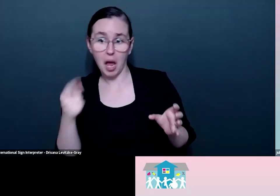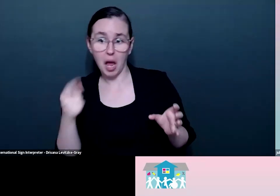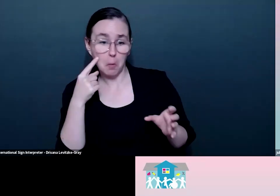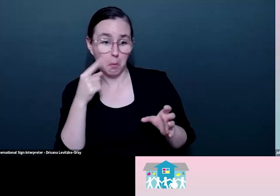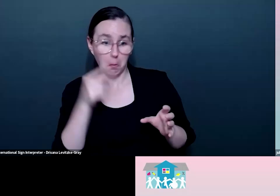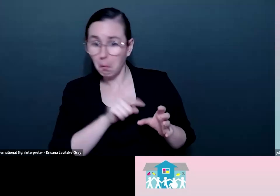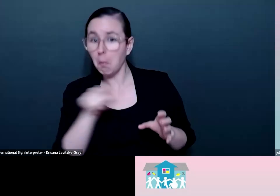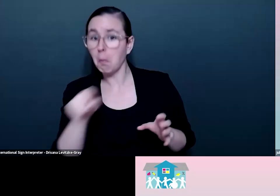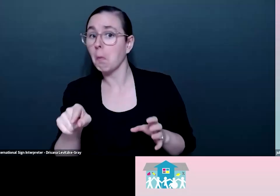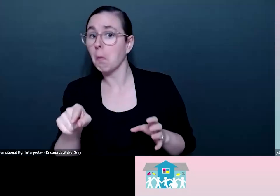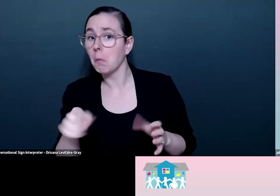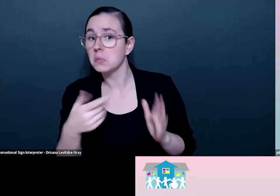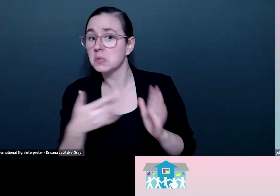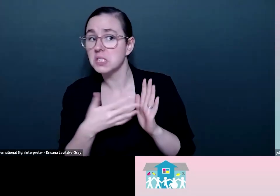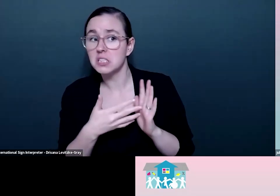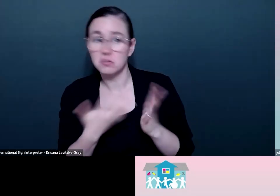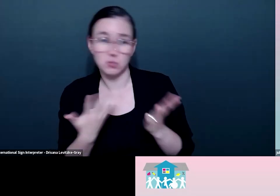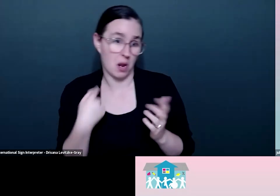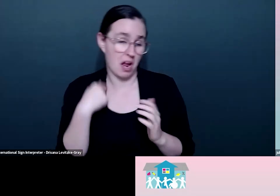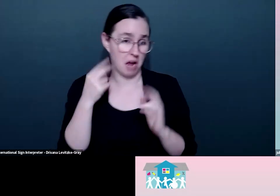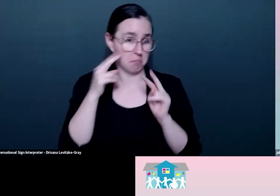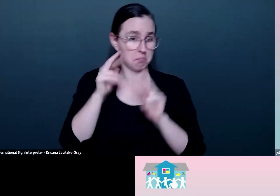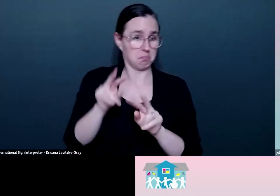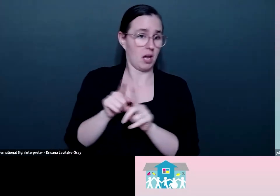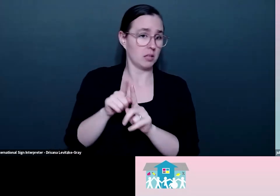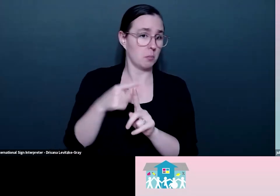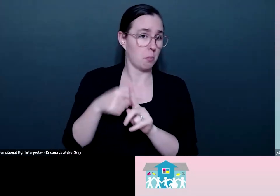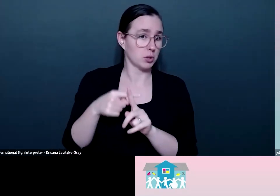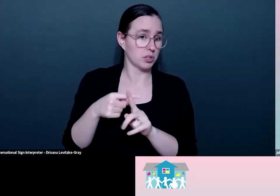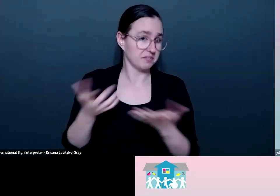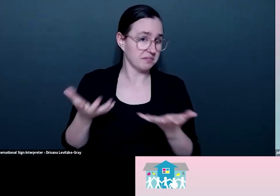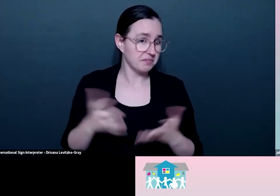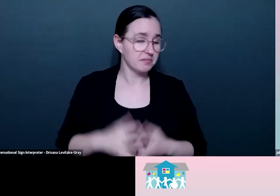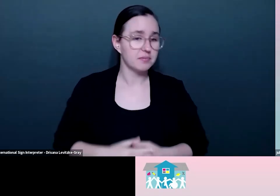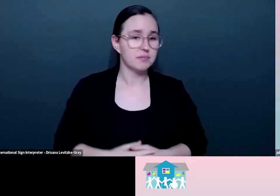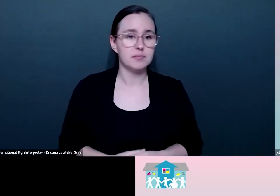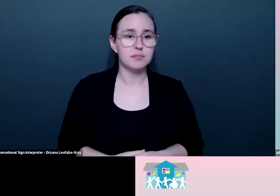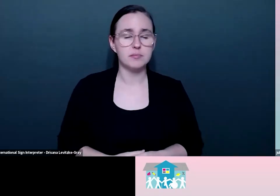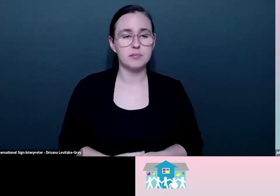intéresse, si vous pouvez intégrer dans d'autres outils que vous utilisez déjà.